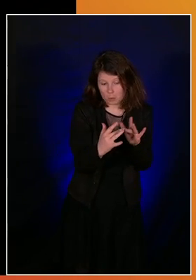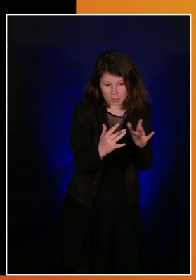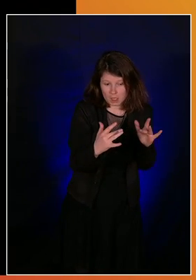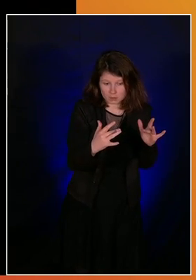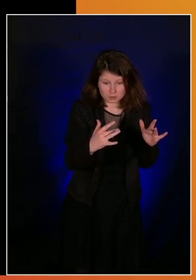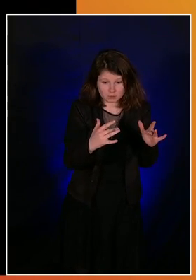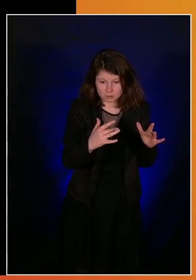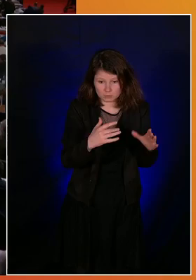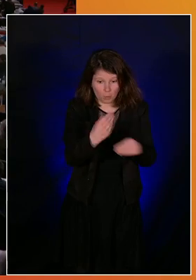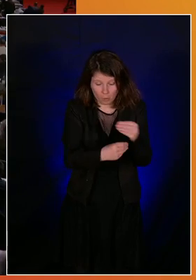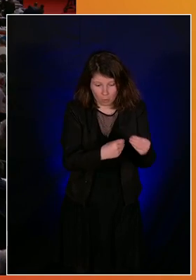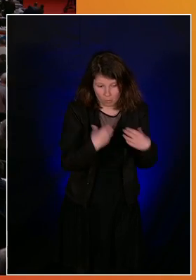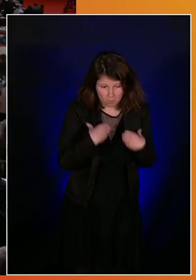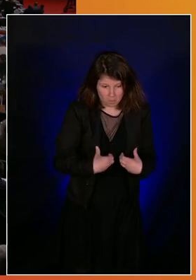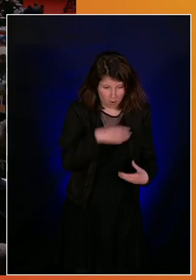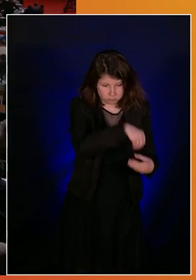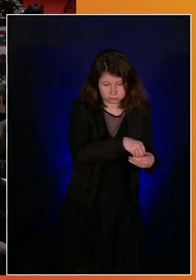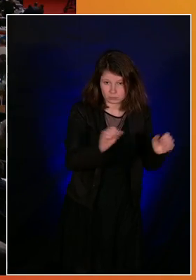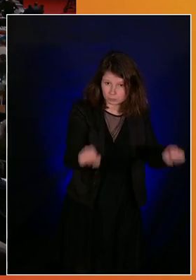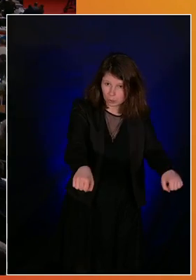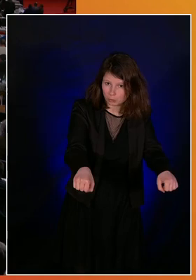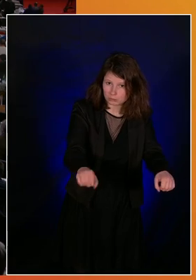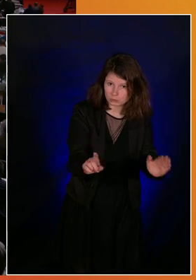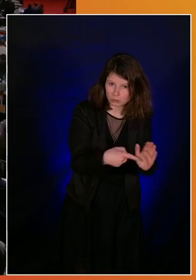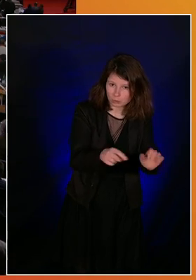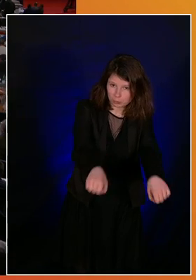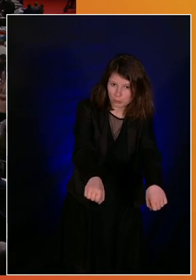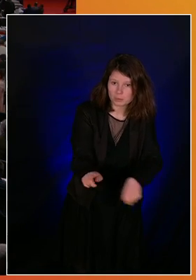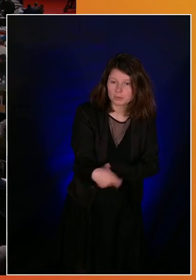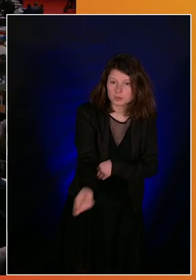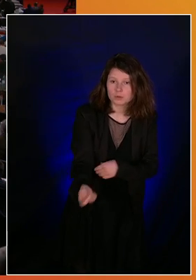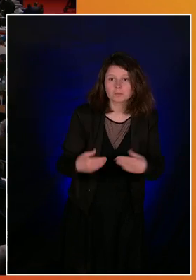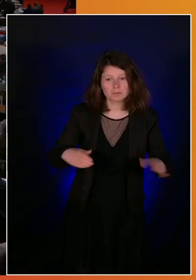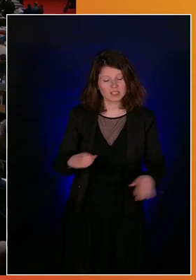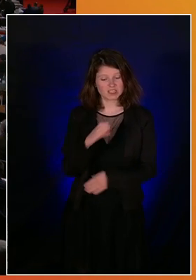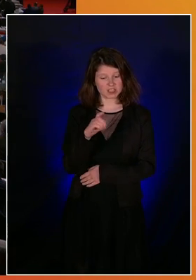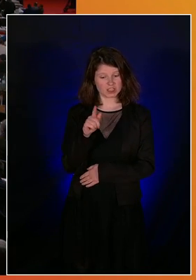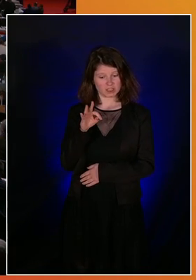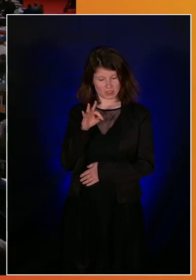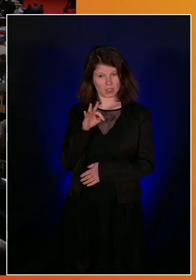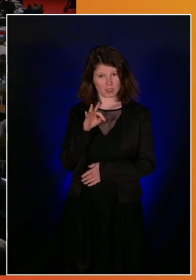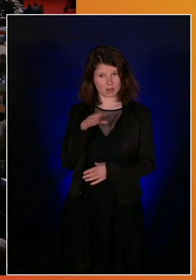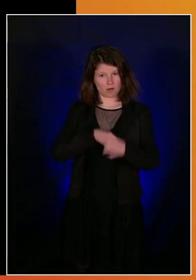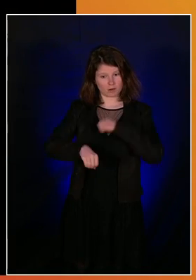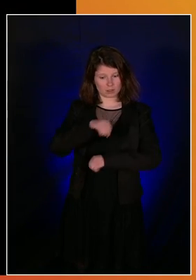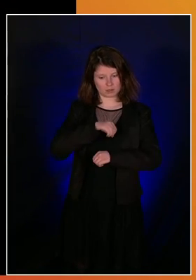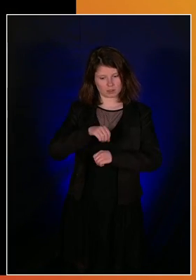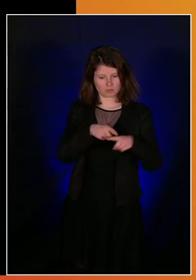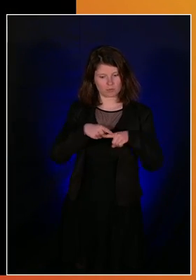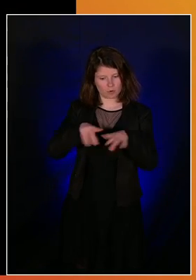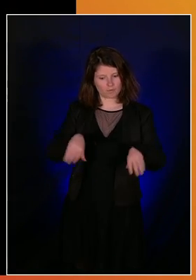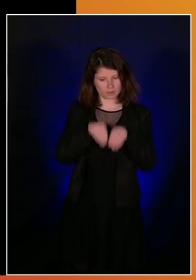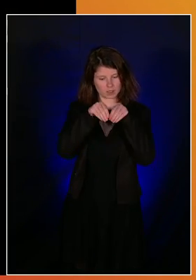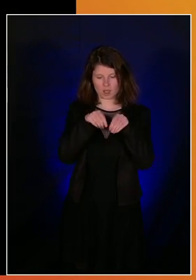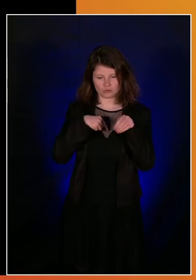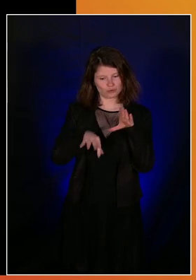ou des d'être membres de la FSM mais la CGT en tant que organisation confédérée a fait des choix inverses depuis